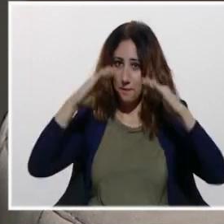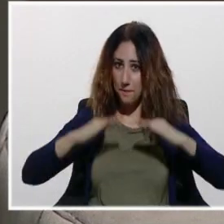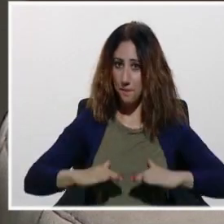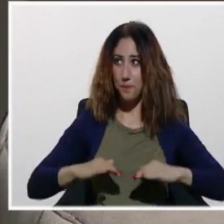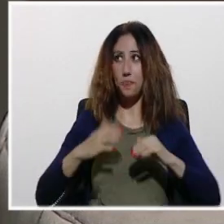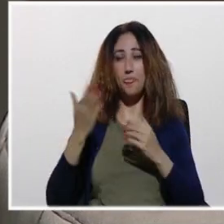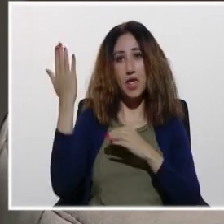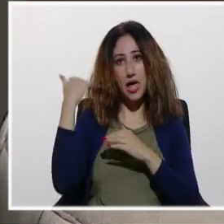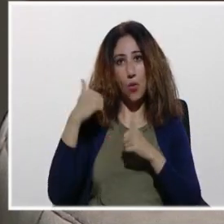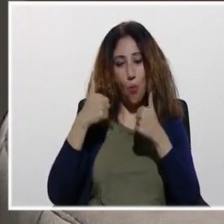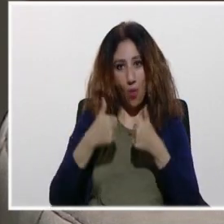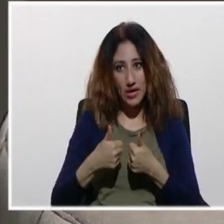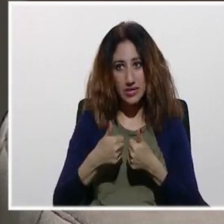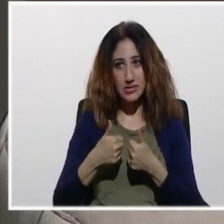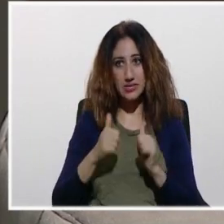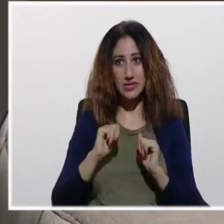الاول